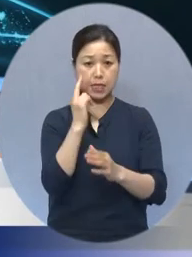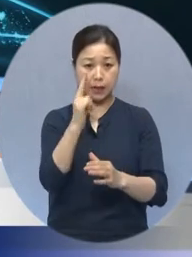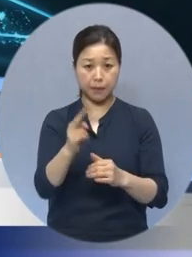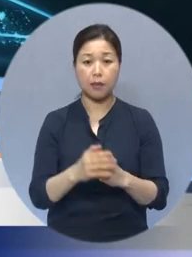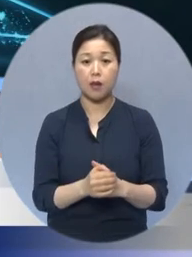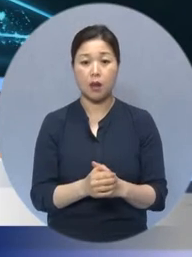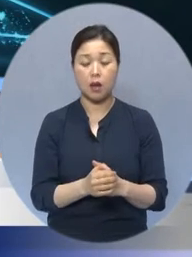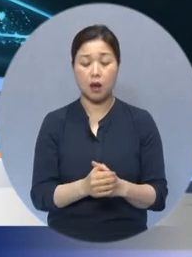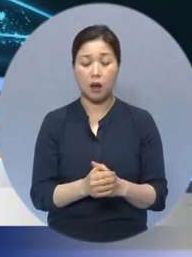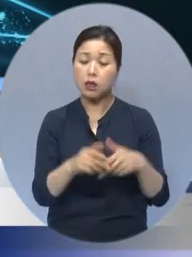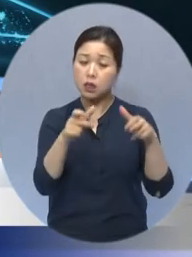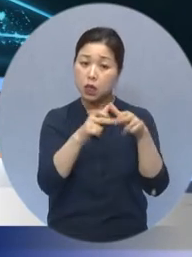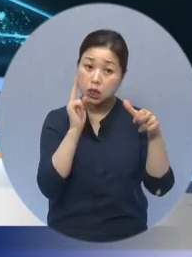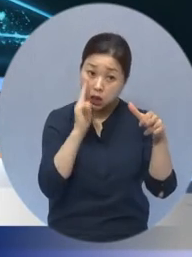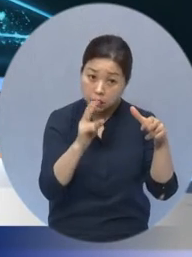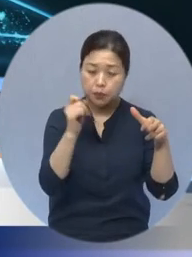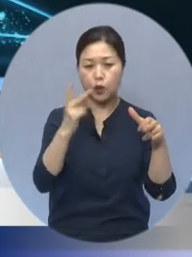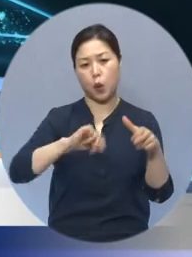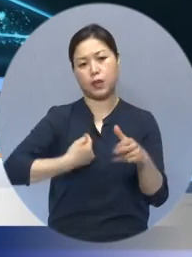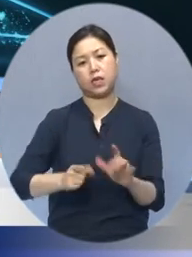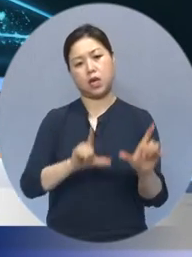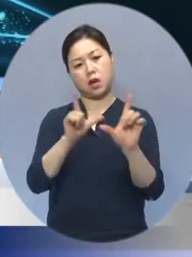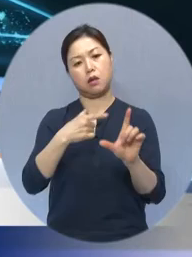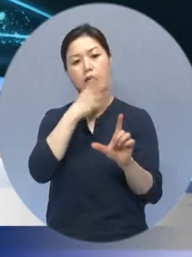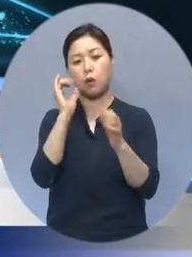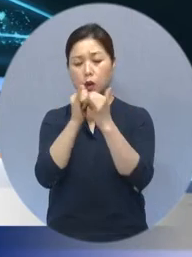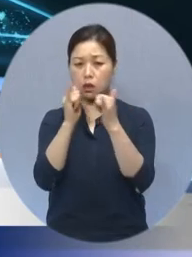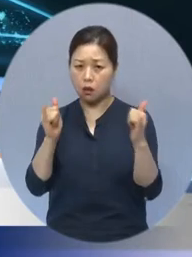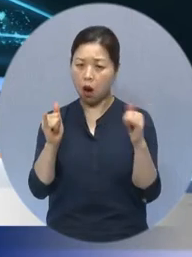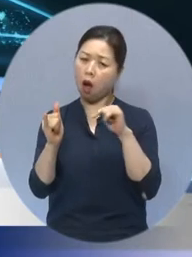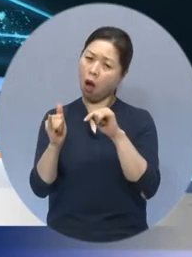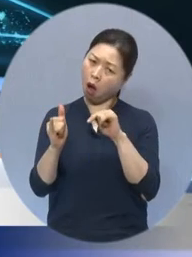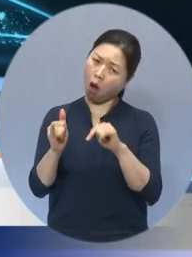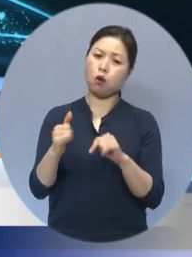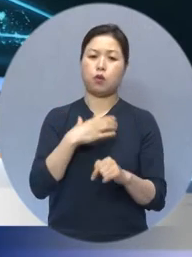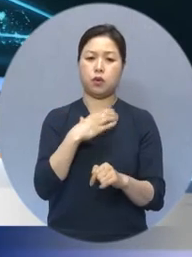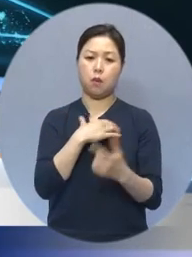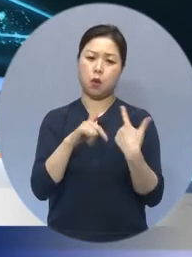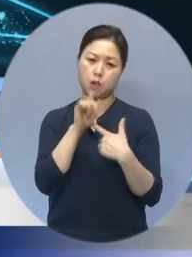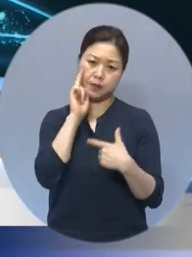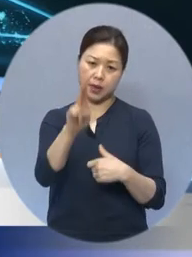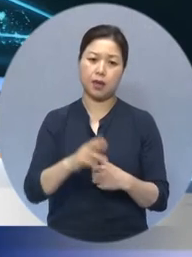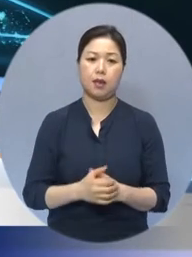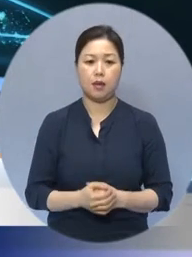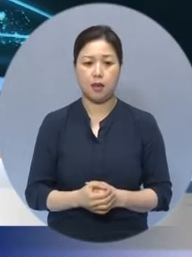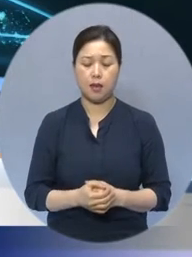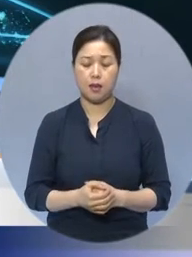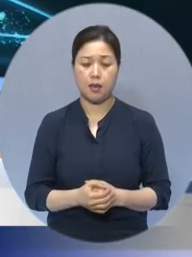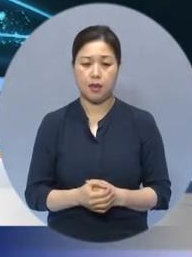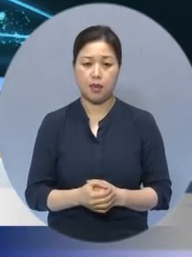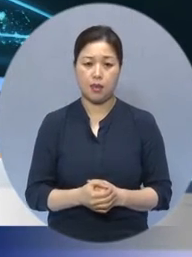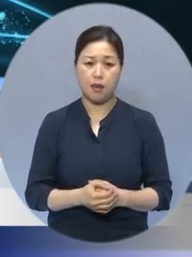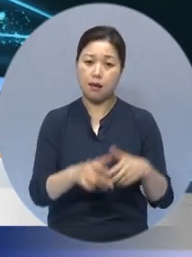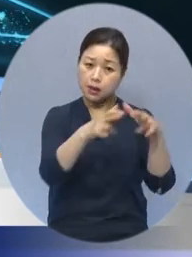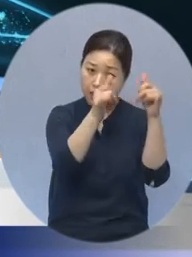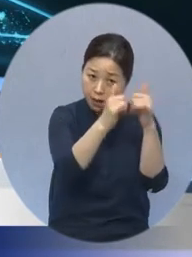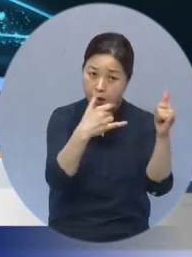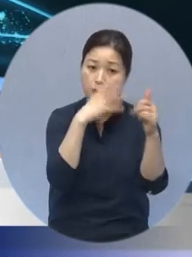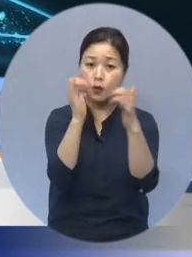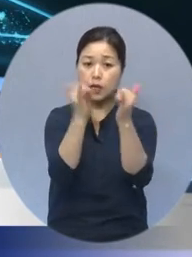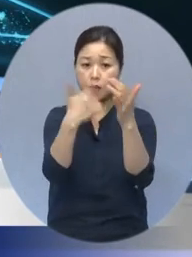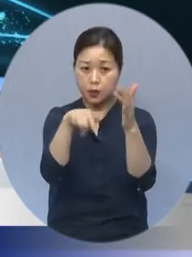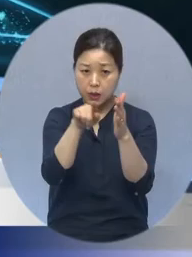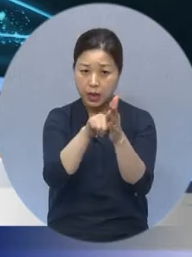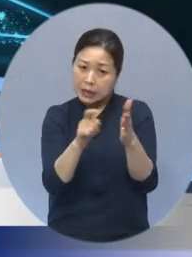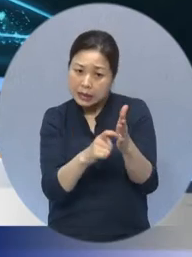그중에서도 중증 장애인과 독거노인 등 은 더 큰 위험에 노출될 수 밖에 없는데요 이들을 위한 응급 안전 안심 서비스가